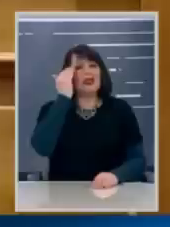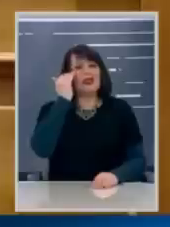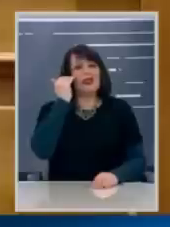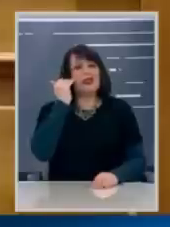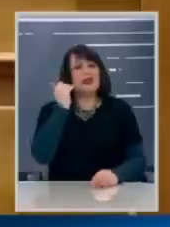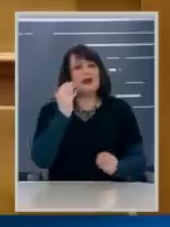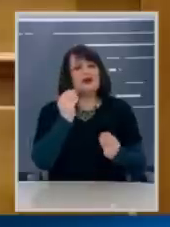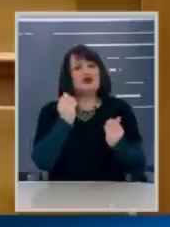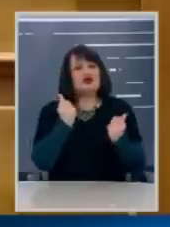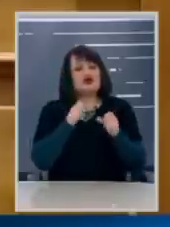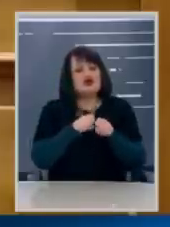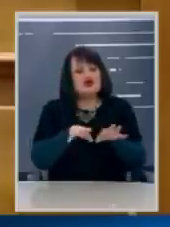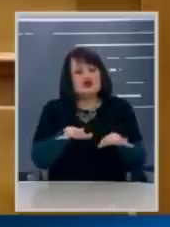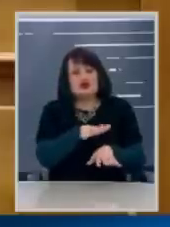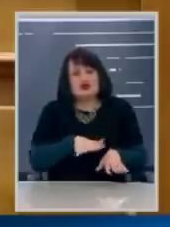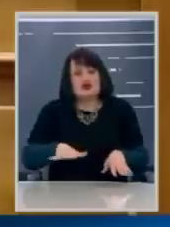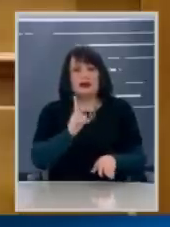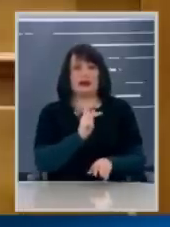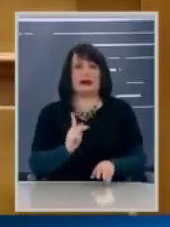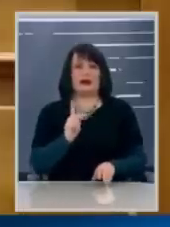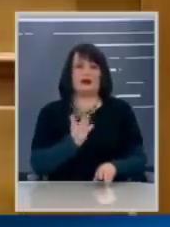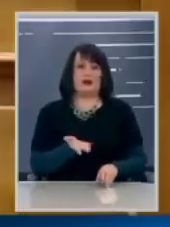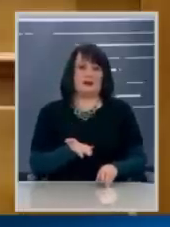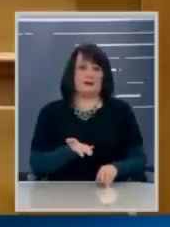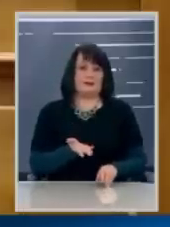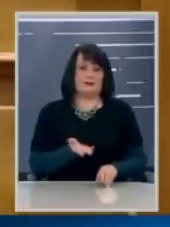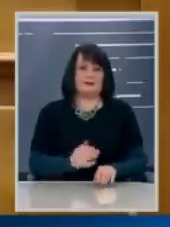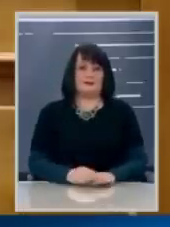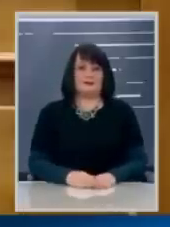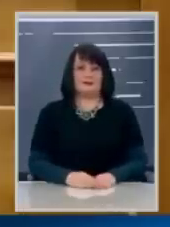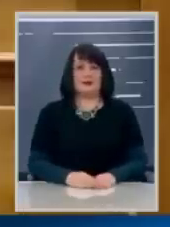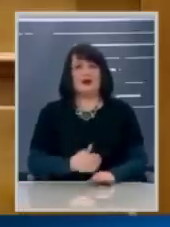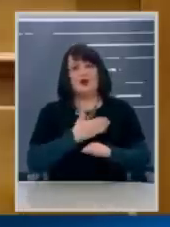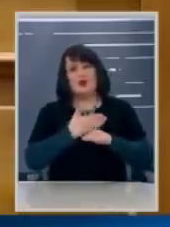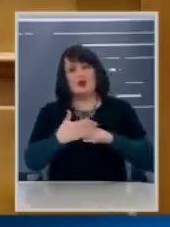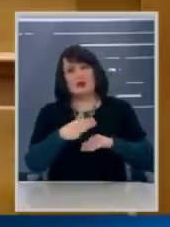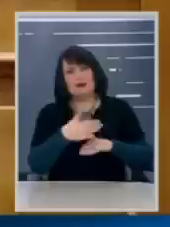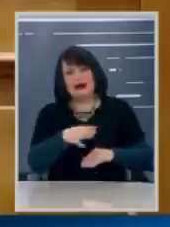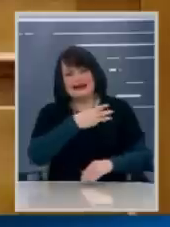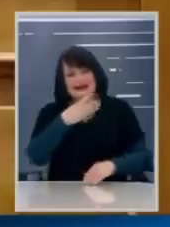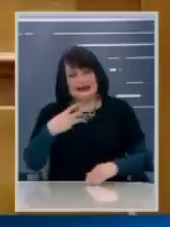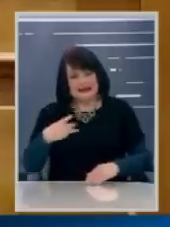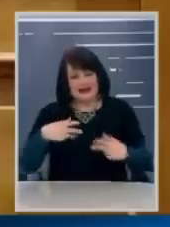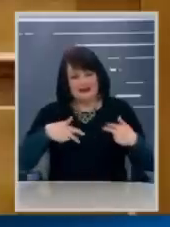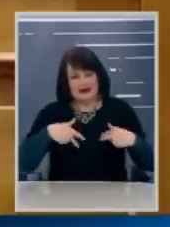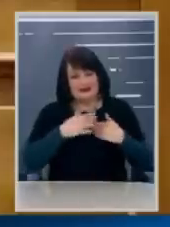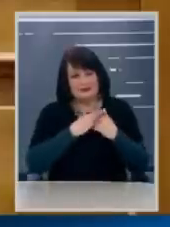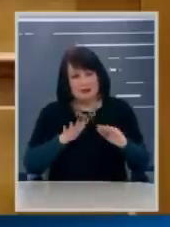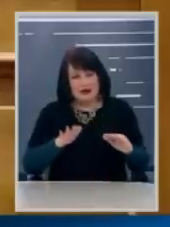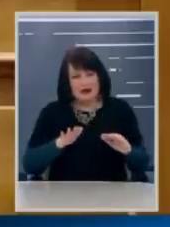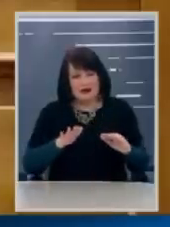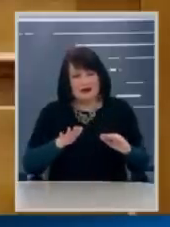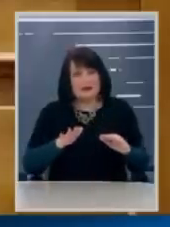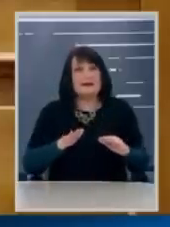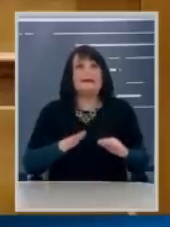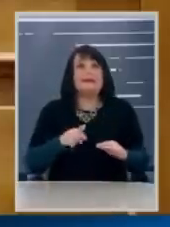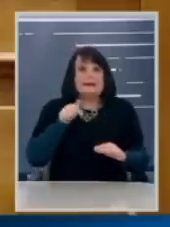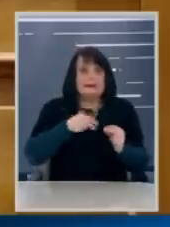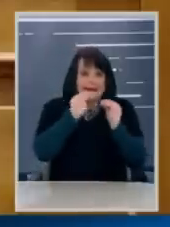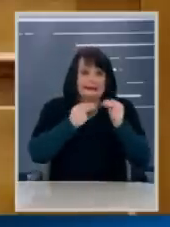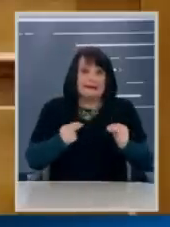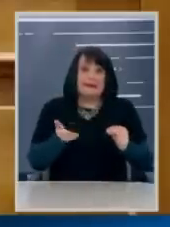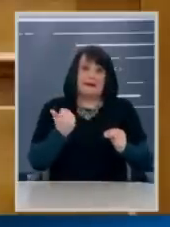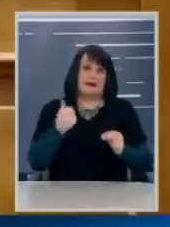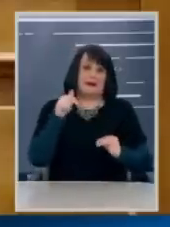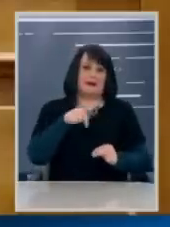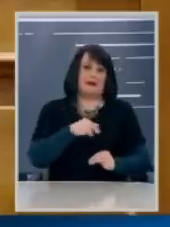κοινωνίας. Θα περάσει η θητεία σας, κύριε Τσίπρα, και δεν θα θεραπεύσουμε το τομέα αυτών